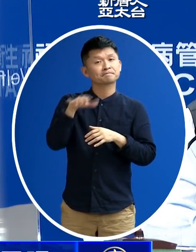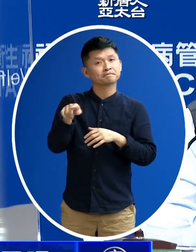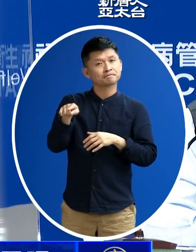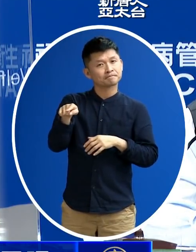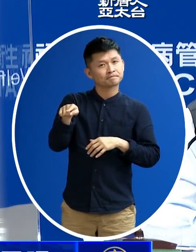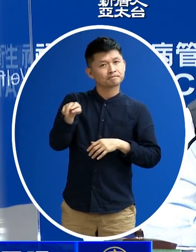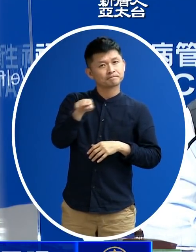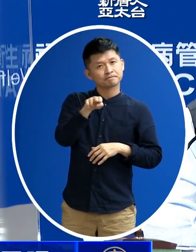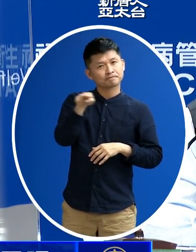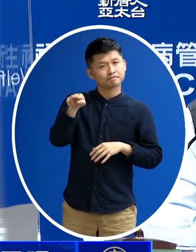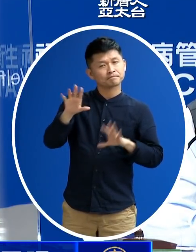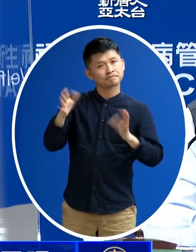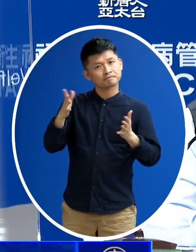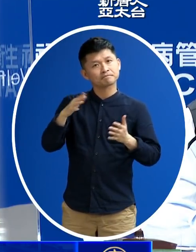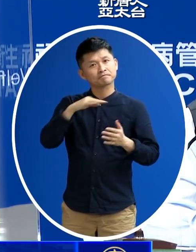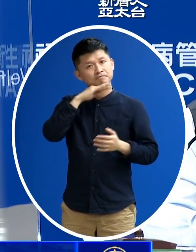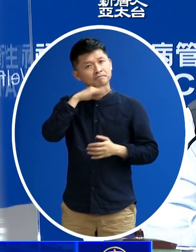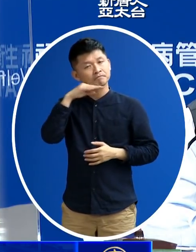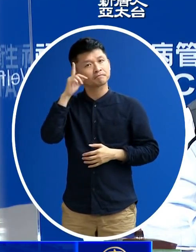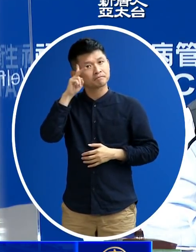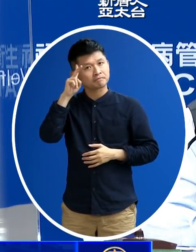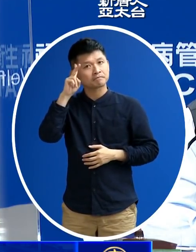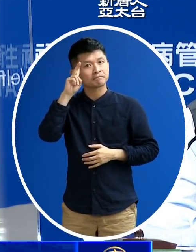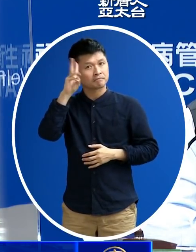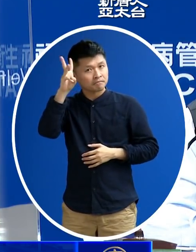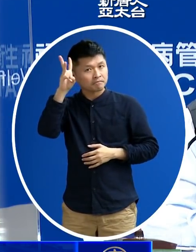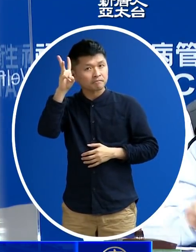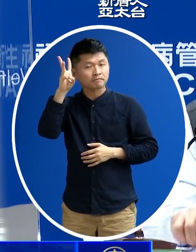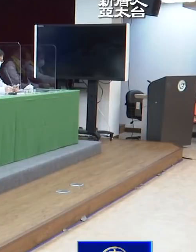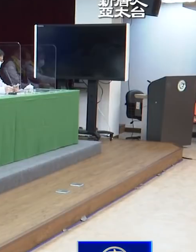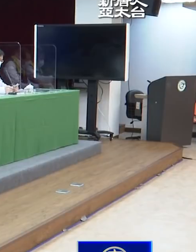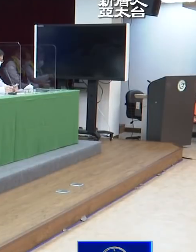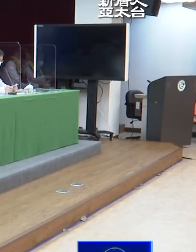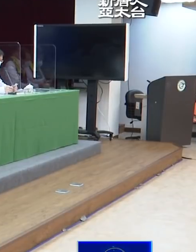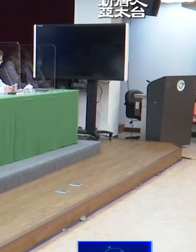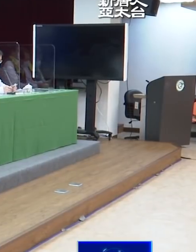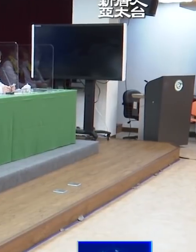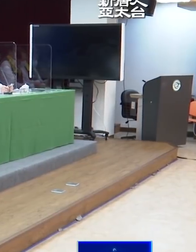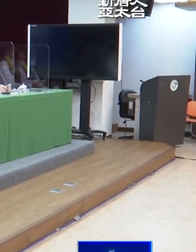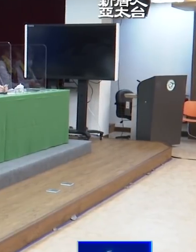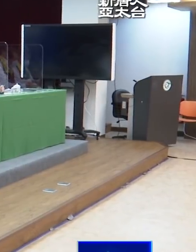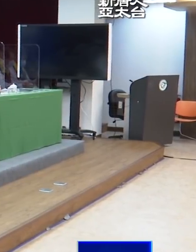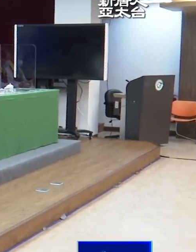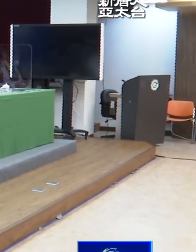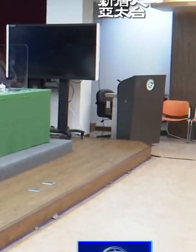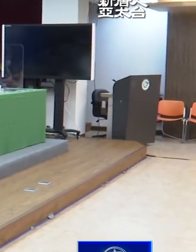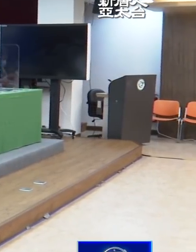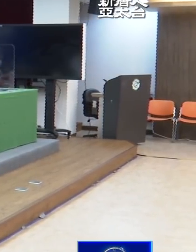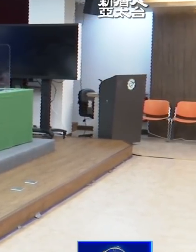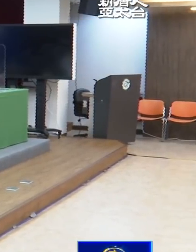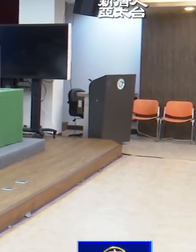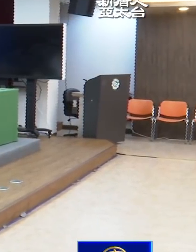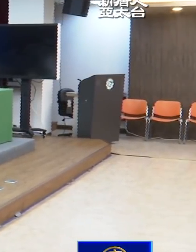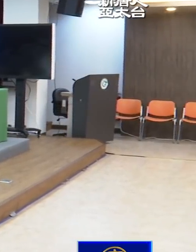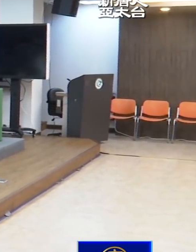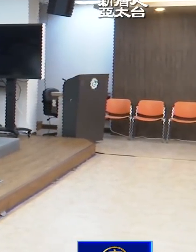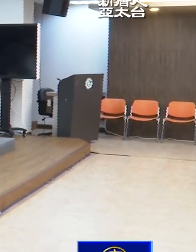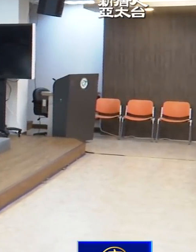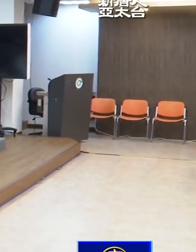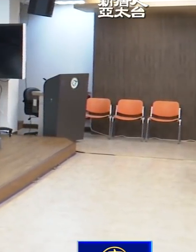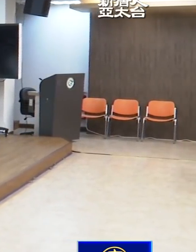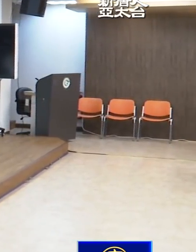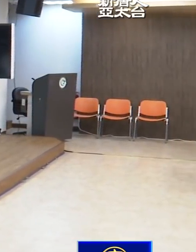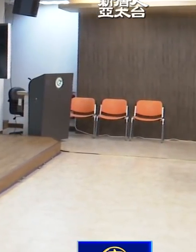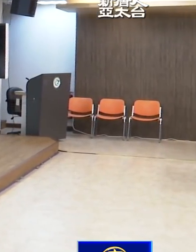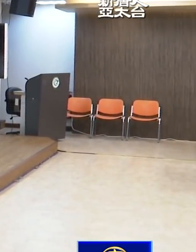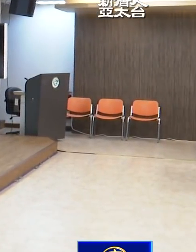个2-3天吧，才能够比较掌握得住。 本土持续疫情升温，除了基隆群聚延烧，新